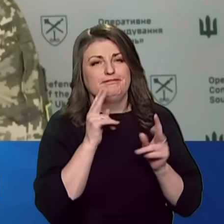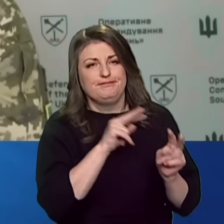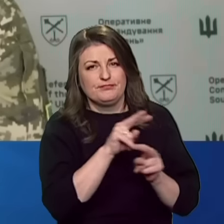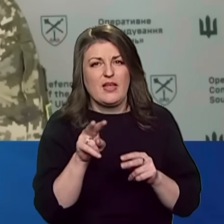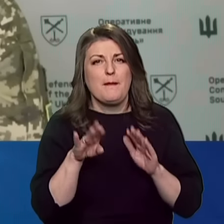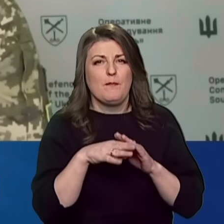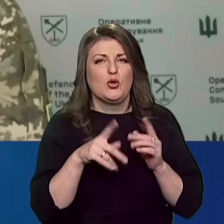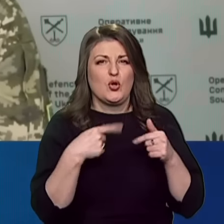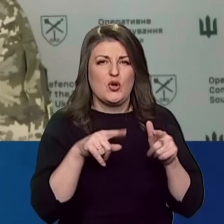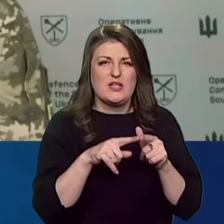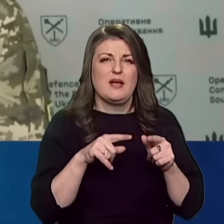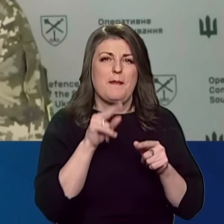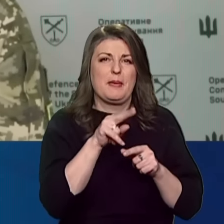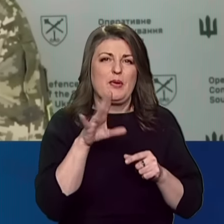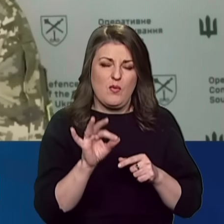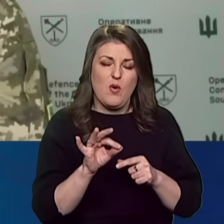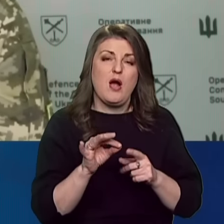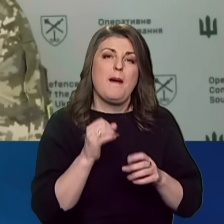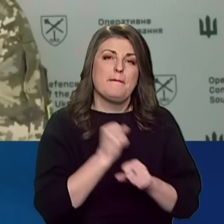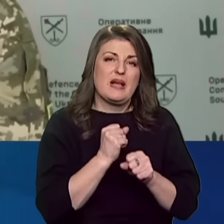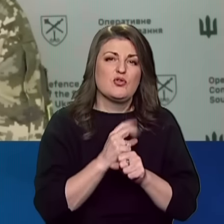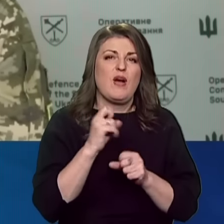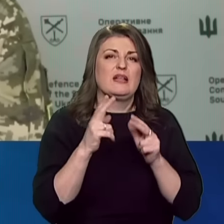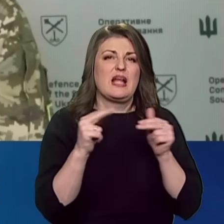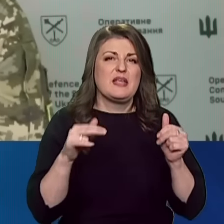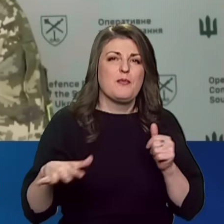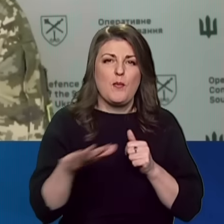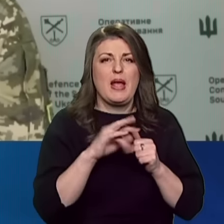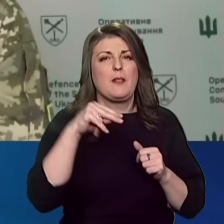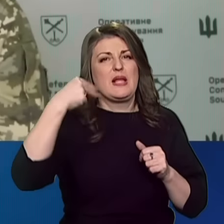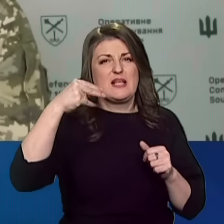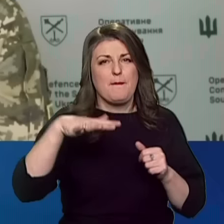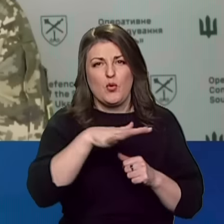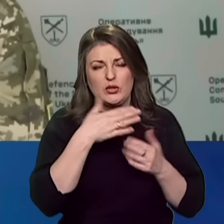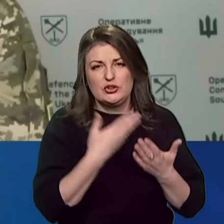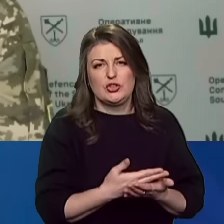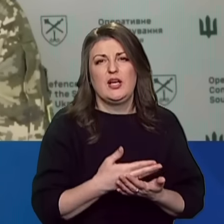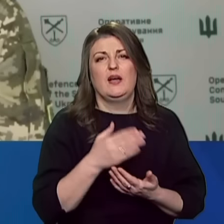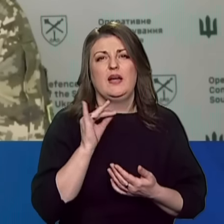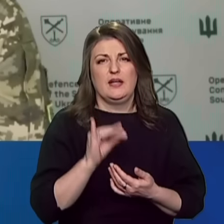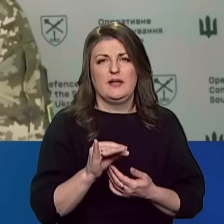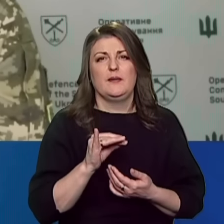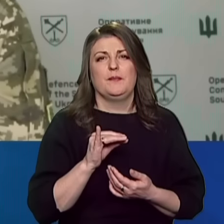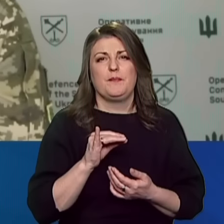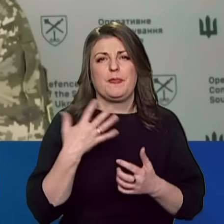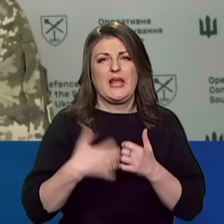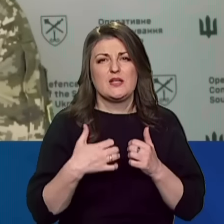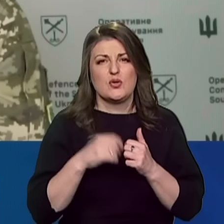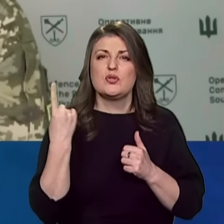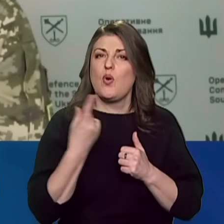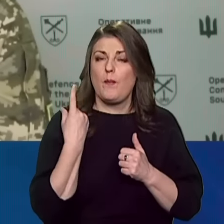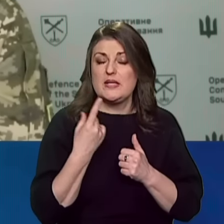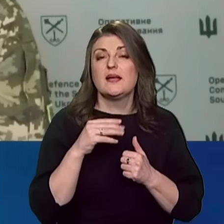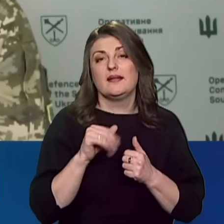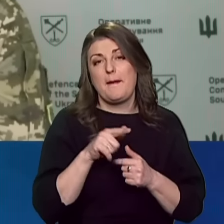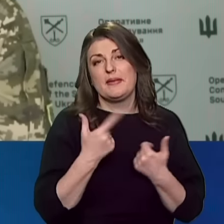підрозділами протиповітряної оборони, працювали на Дніпропетровщині, на Запорізькій і в Херсонській